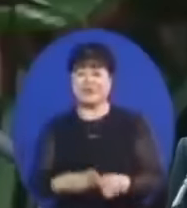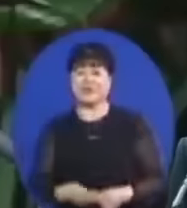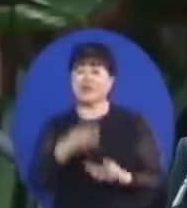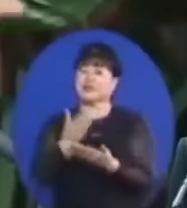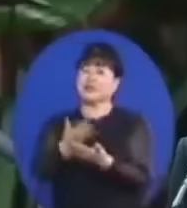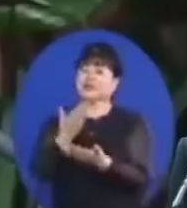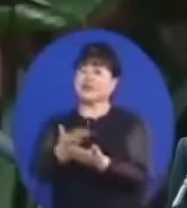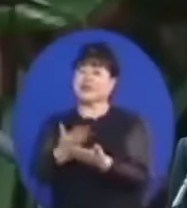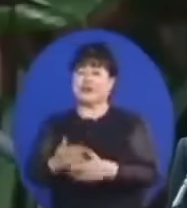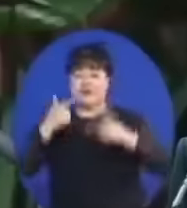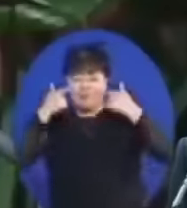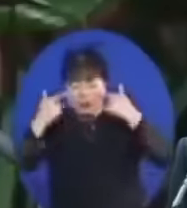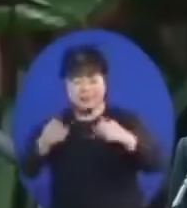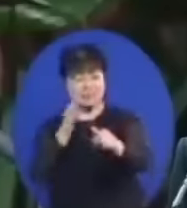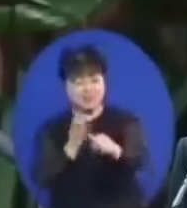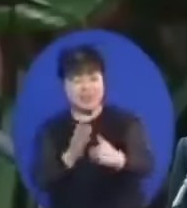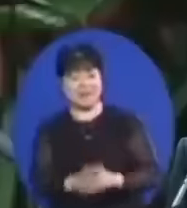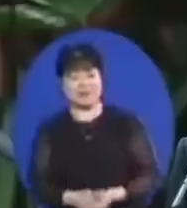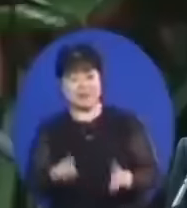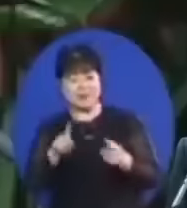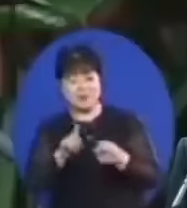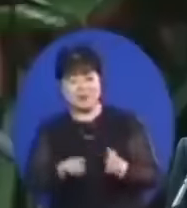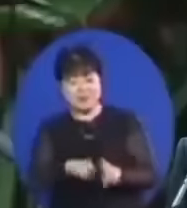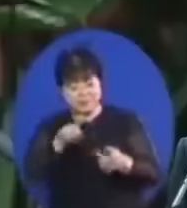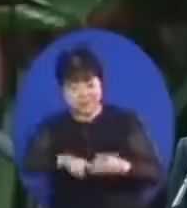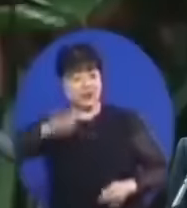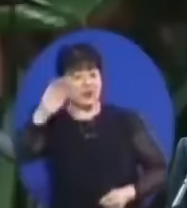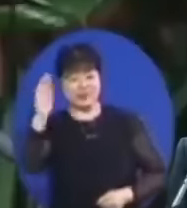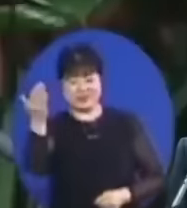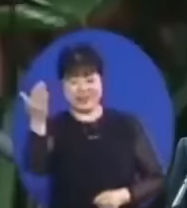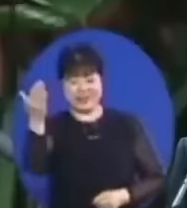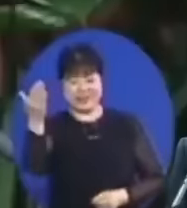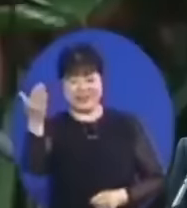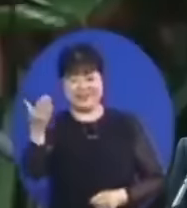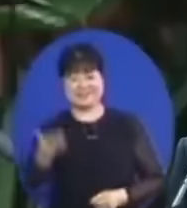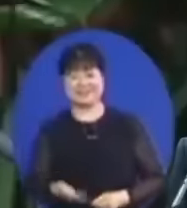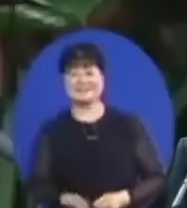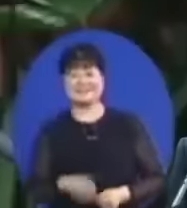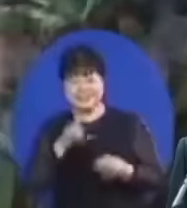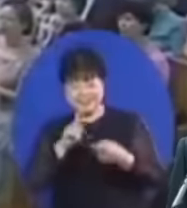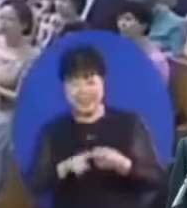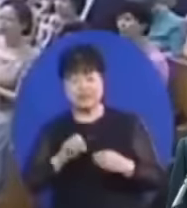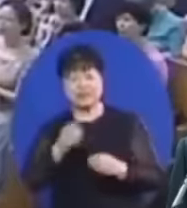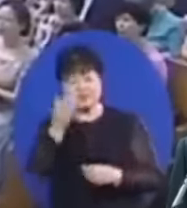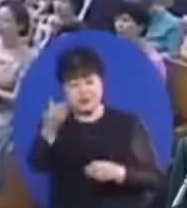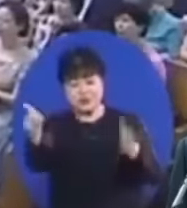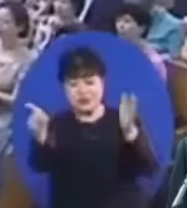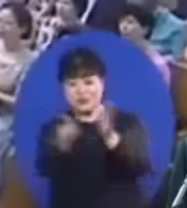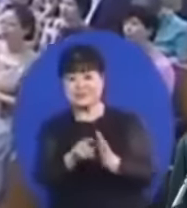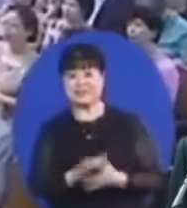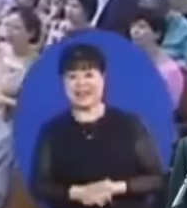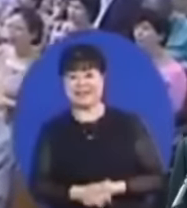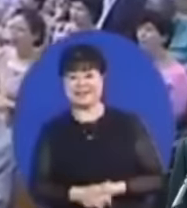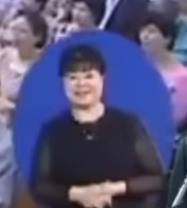이것, 이것을 해주십시오. 그러면 내 믿은 대로 될지어다. 그렇게 하나님이 응답해 주시는 것입니다.